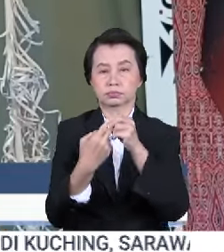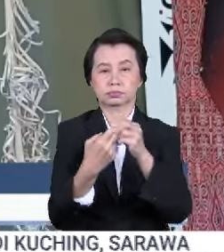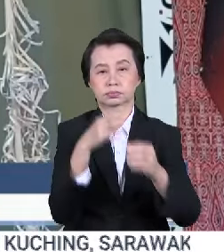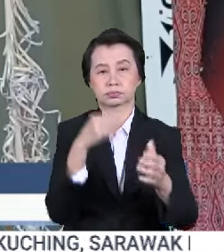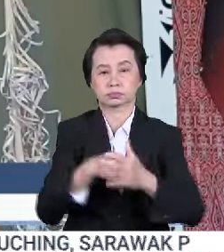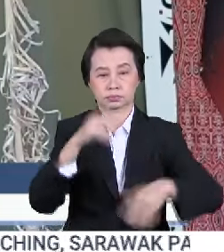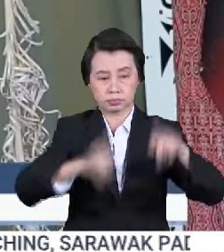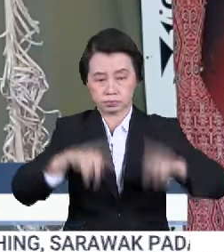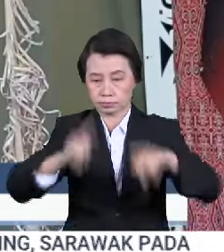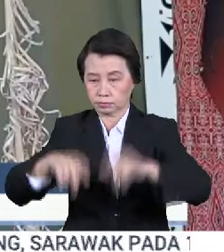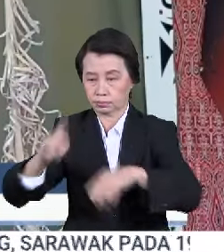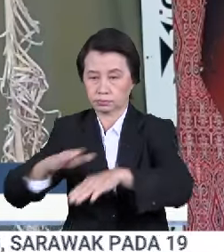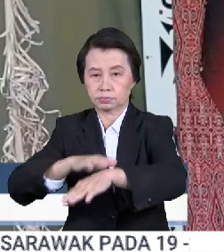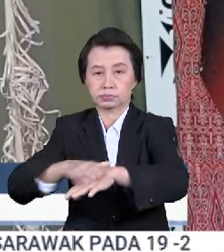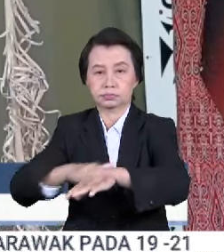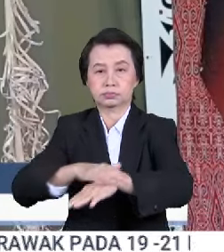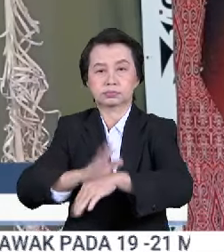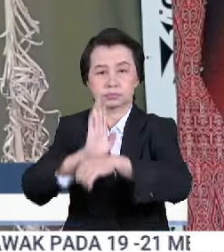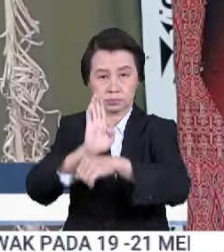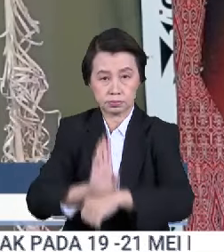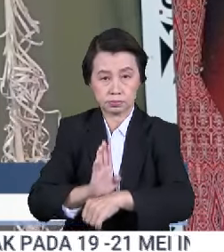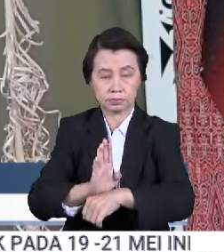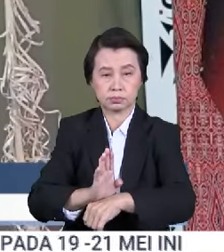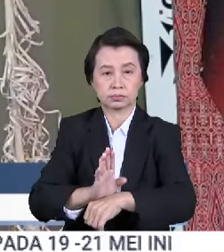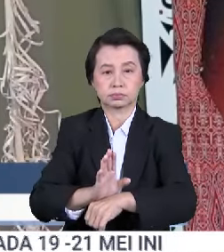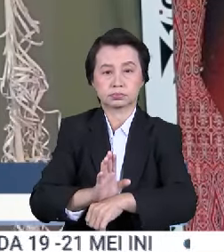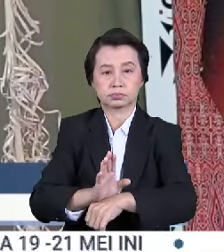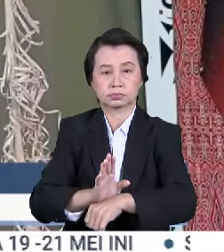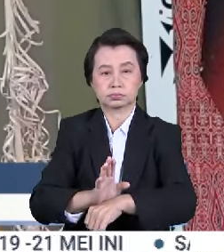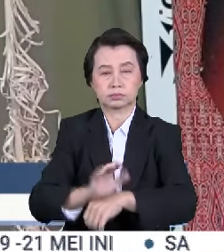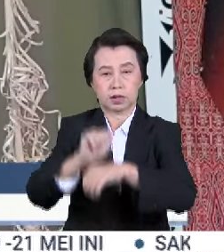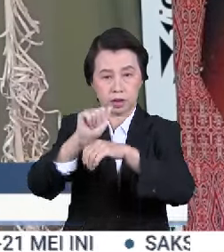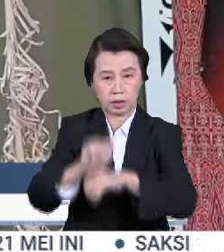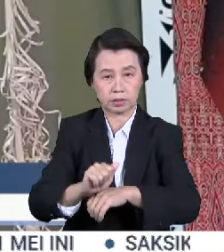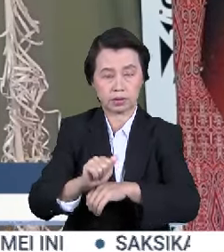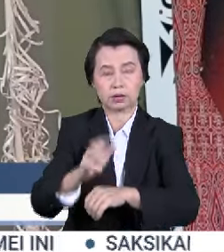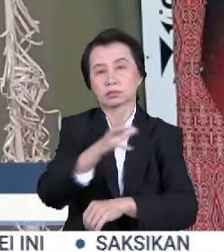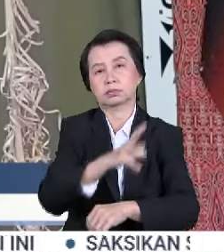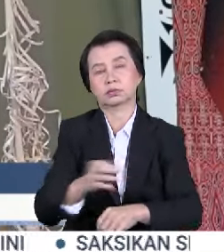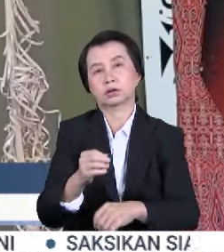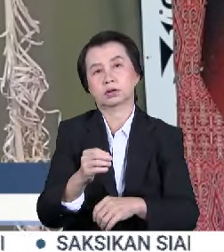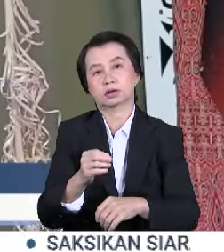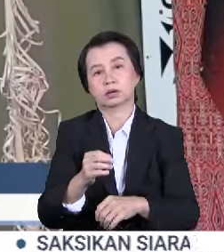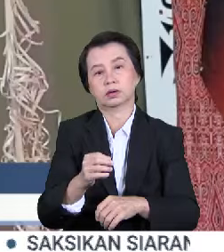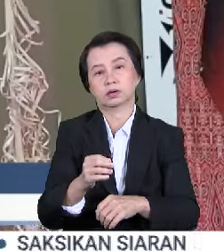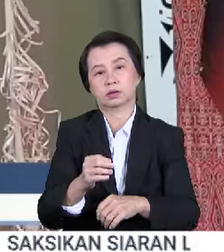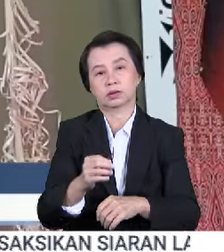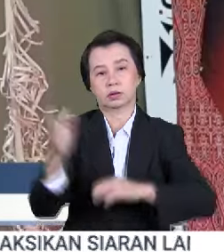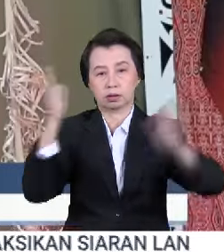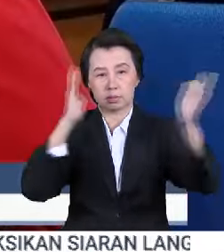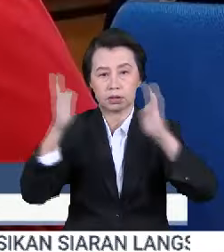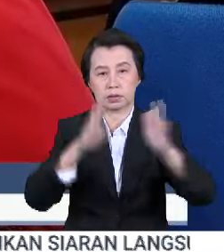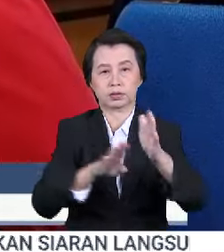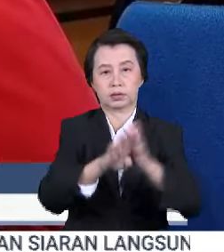kepebagaian budaya adat dalam konteks Malaysia